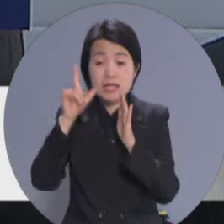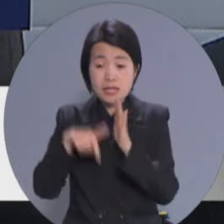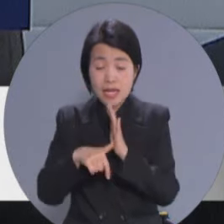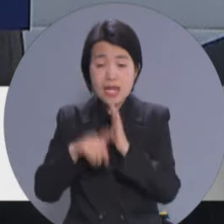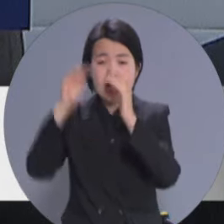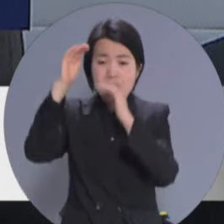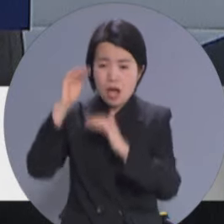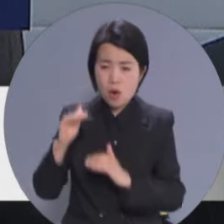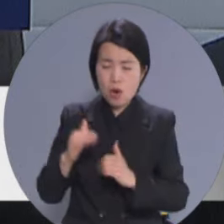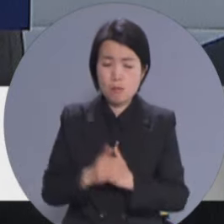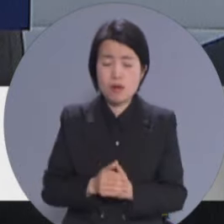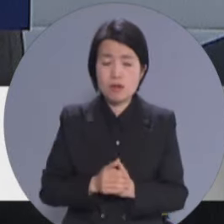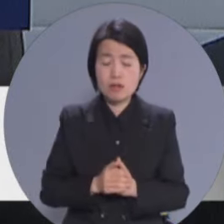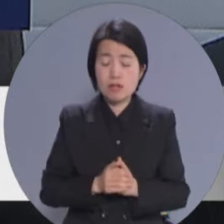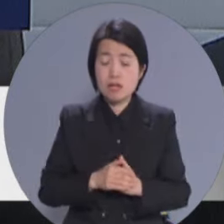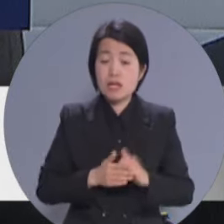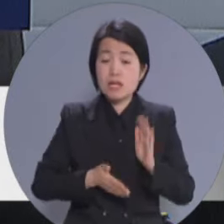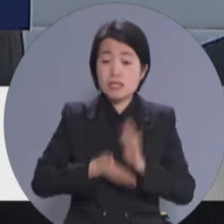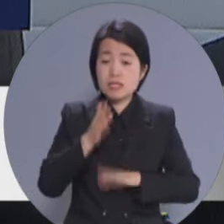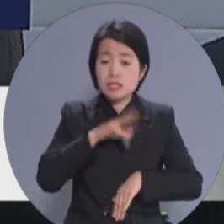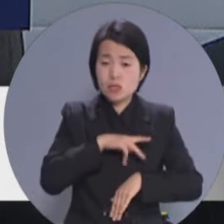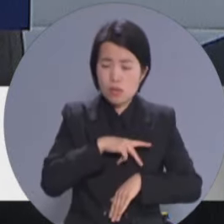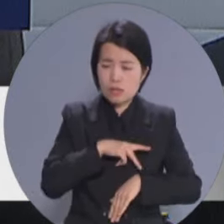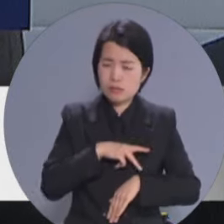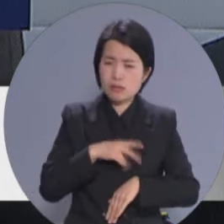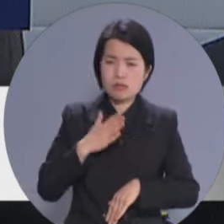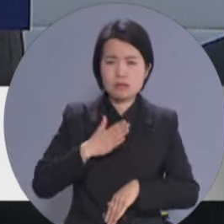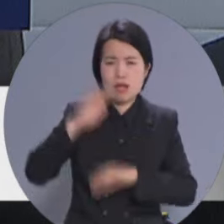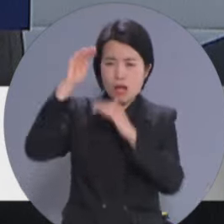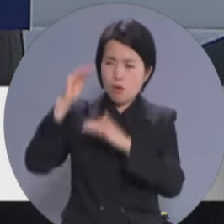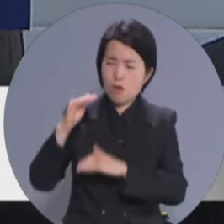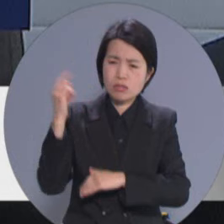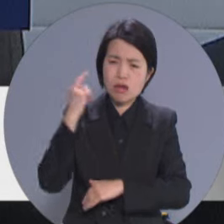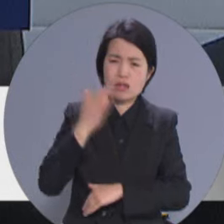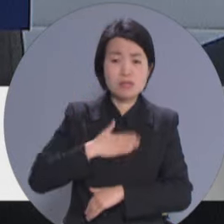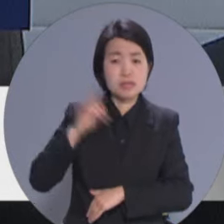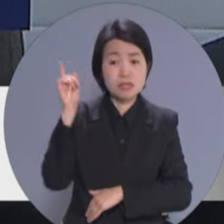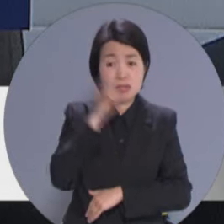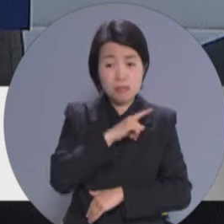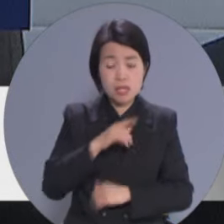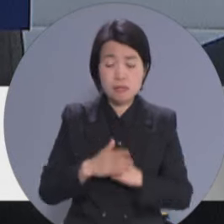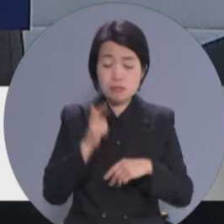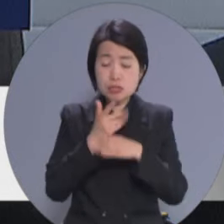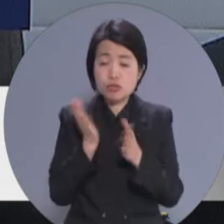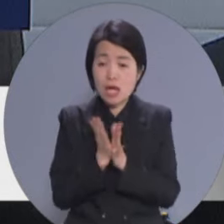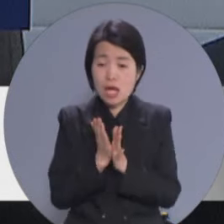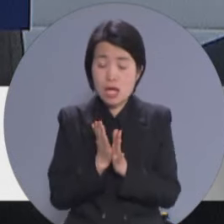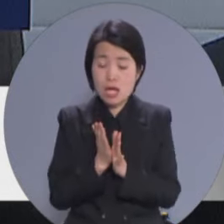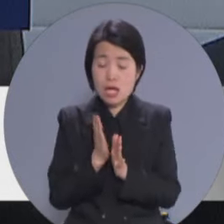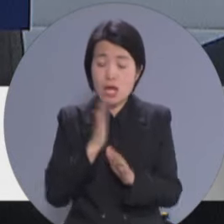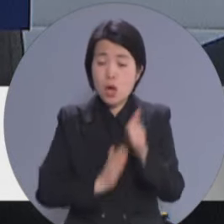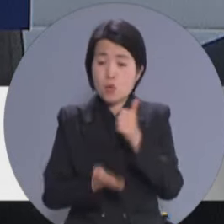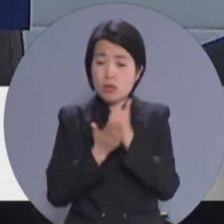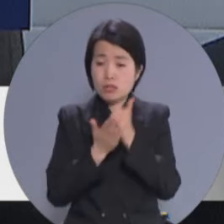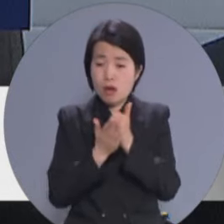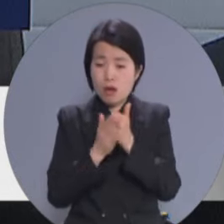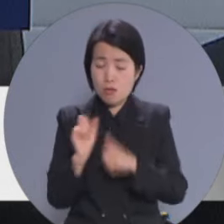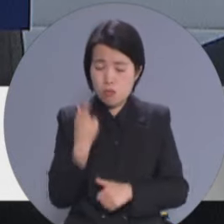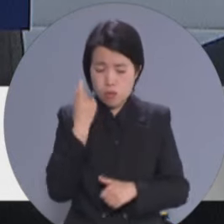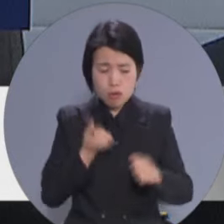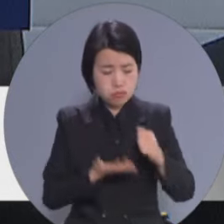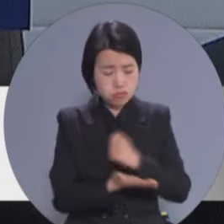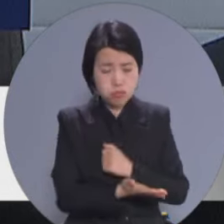언급한 내용을 두고 지방의원들이 강한 불쾌감을 표시하면서 민주당 공천 파동이 지방의회로 확산하고